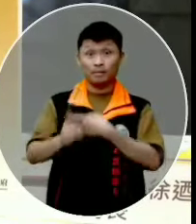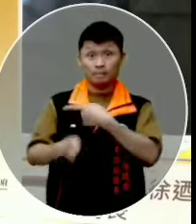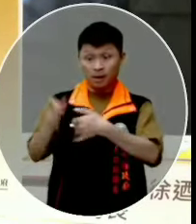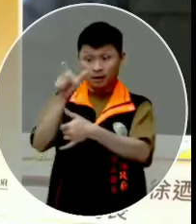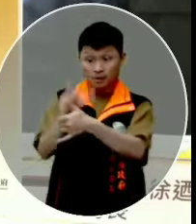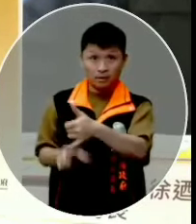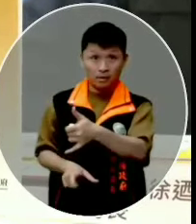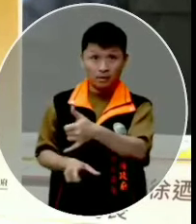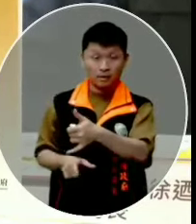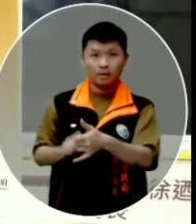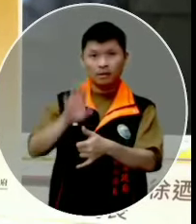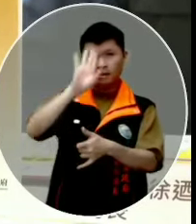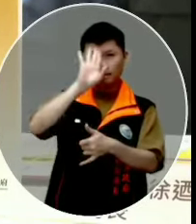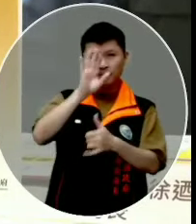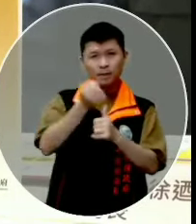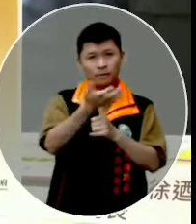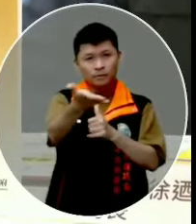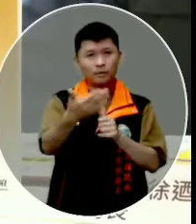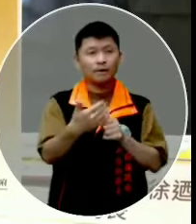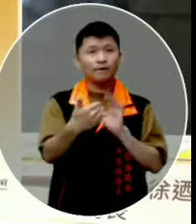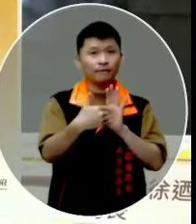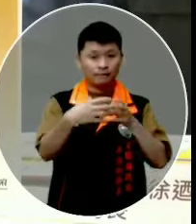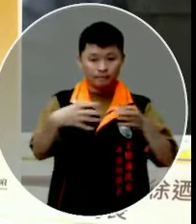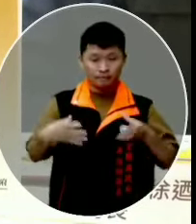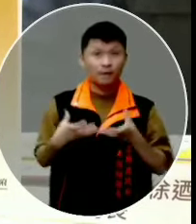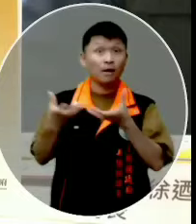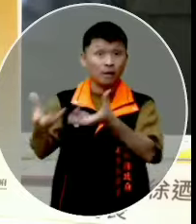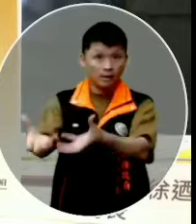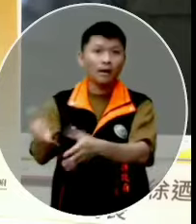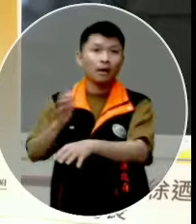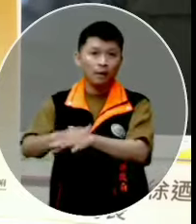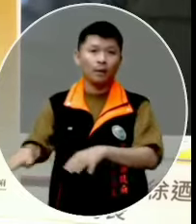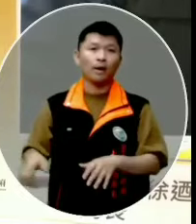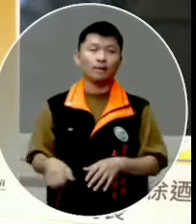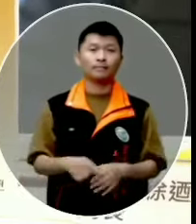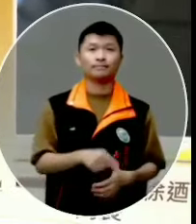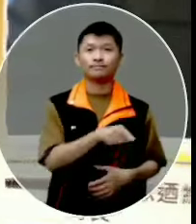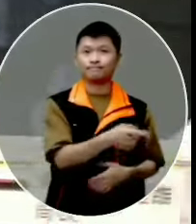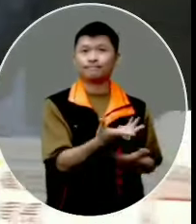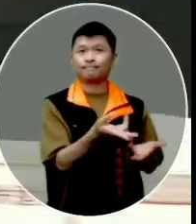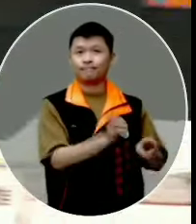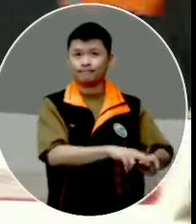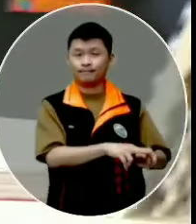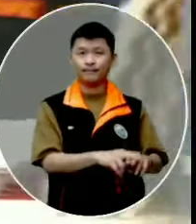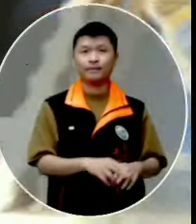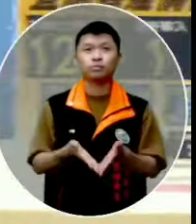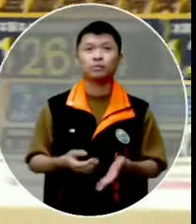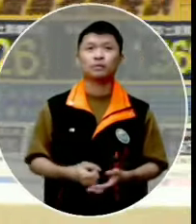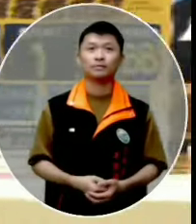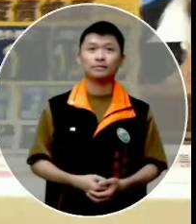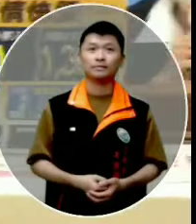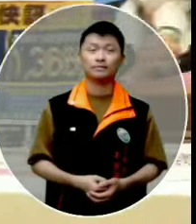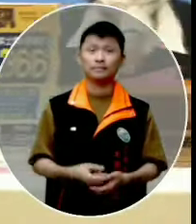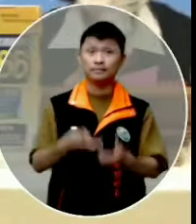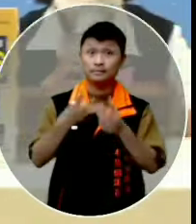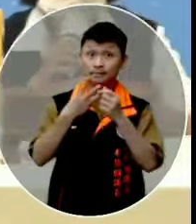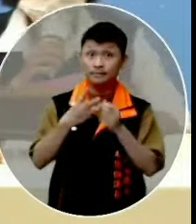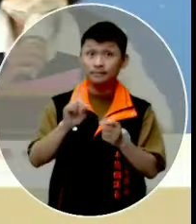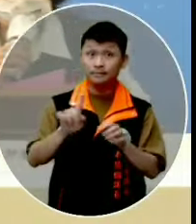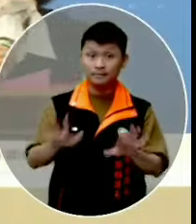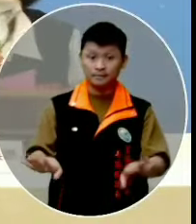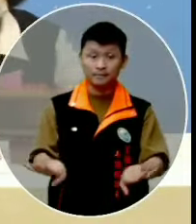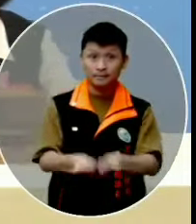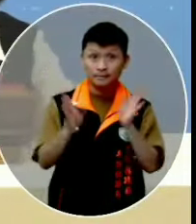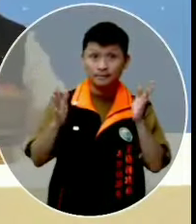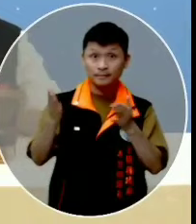续发放防疫包，造成不便之处也请民众多多的体谅。第三点呢，即日